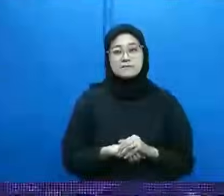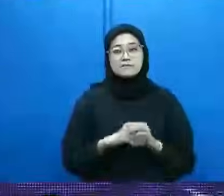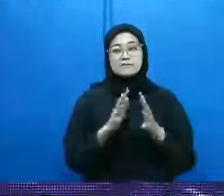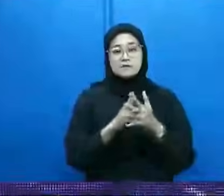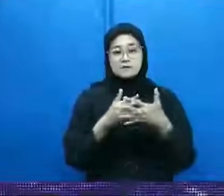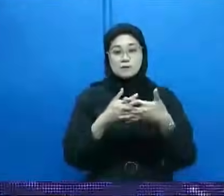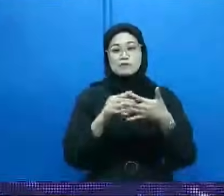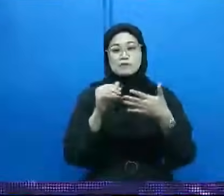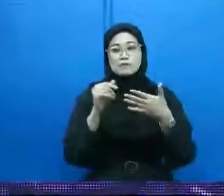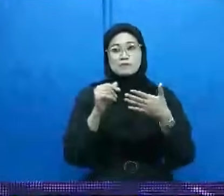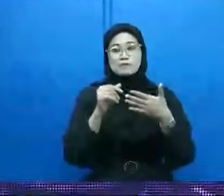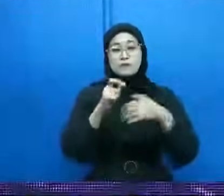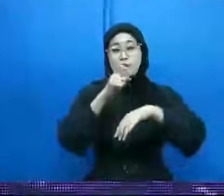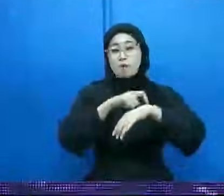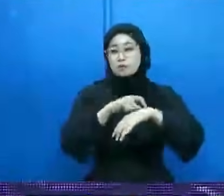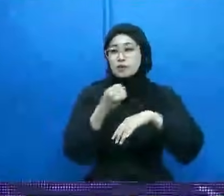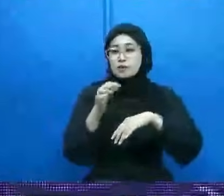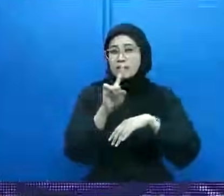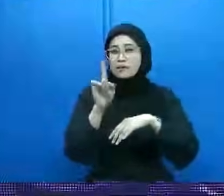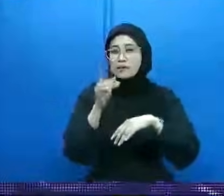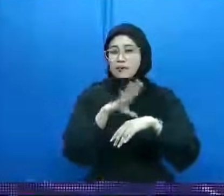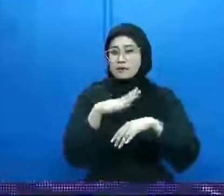baik. Saya punya berapa lama lagi waktunya?